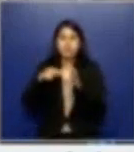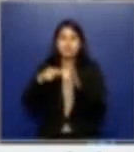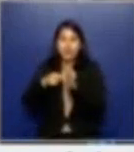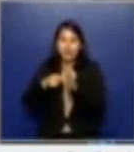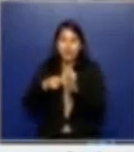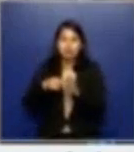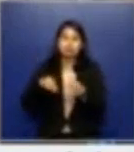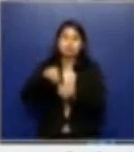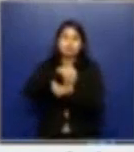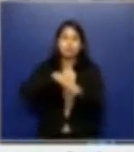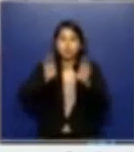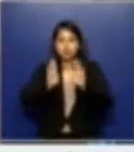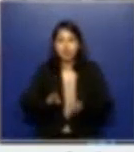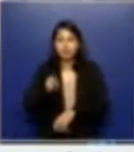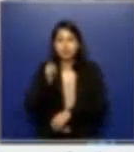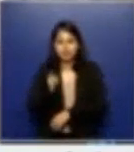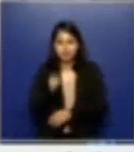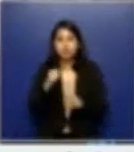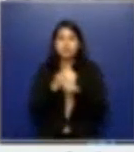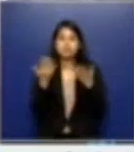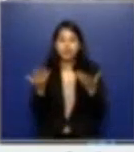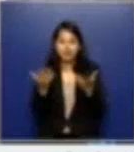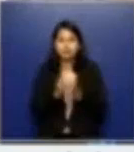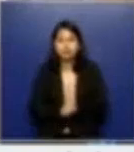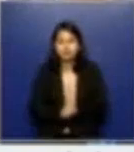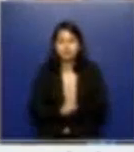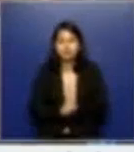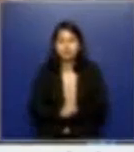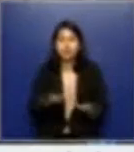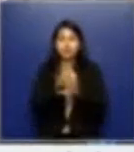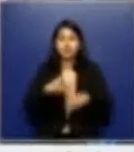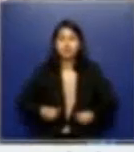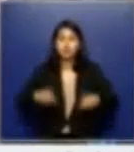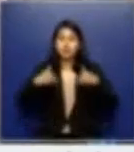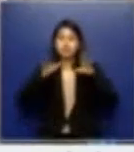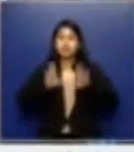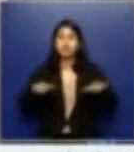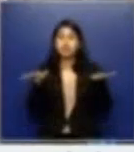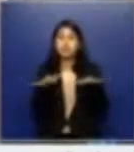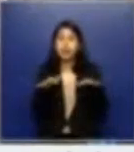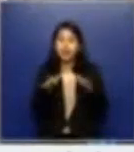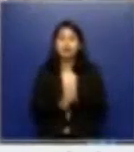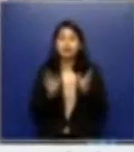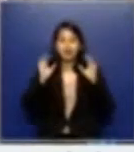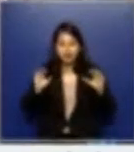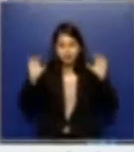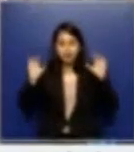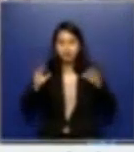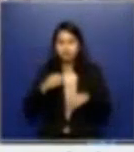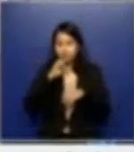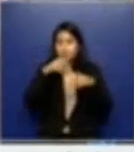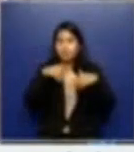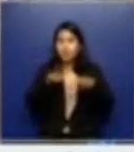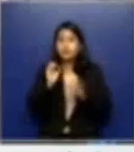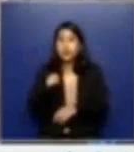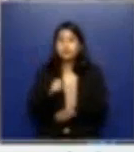ความกดอากาศต่ำแล้วครับแล้วคือยังไงครับกลับไปใช้ชีวิตปกติคือรัฐไม่เยียวยาแล้วใช่ไหม